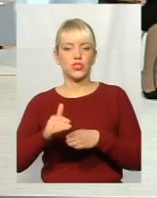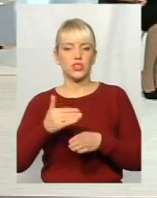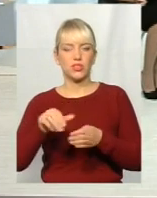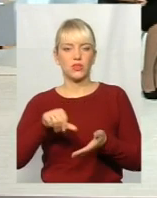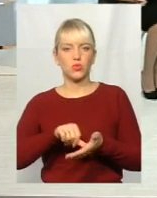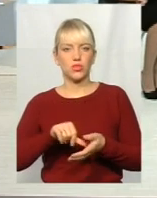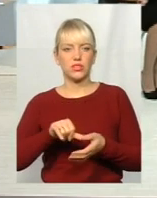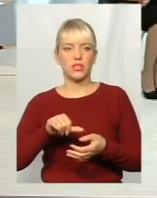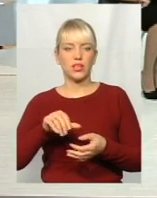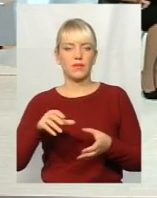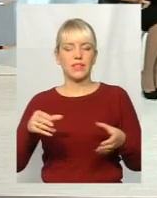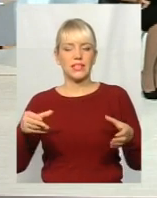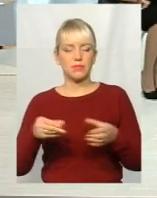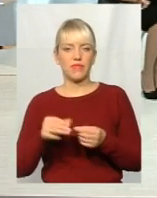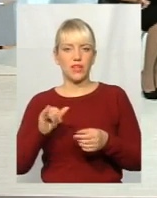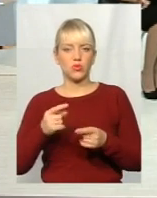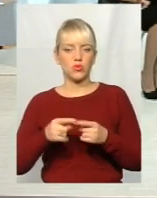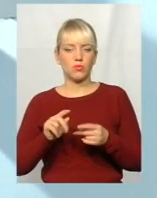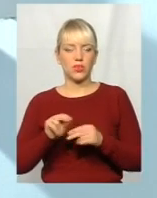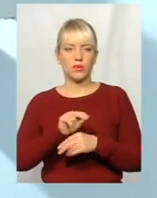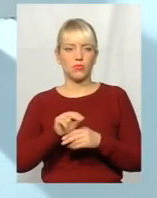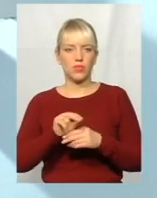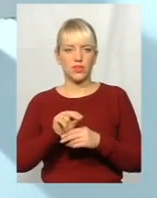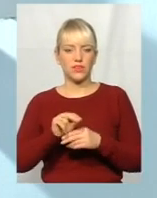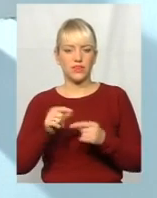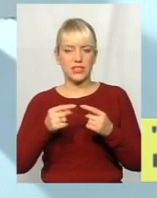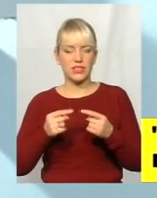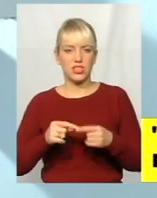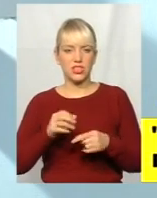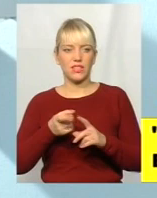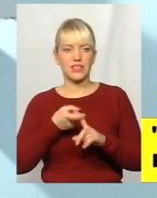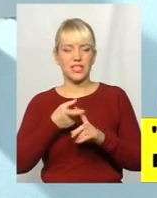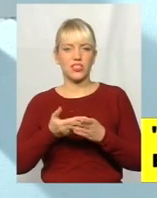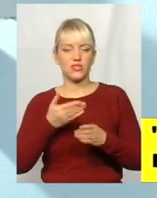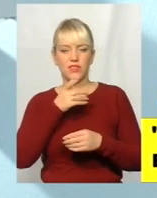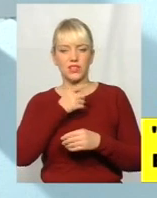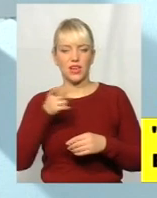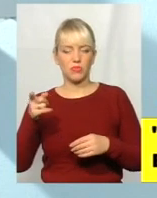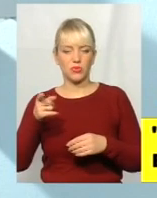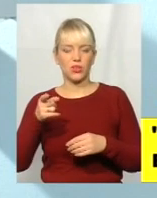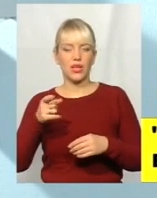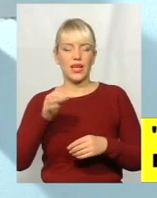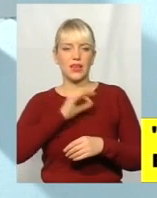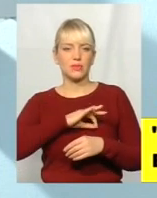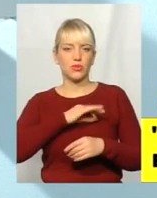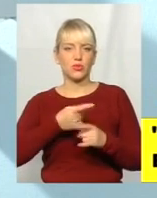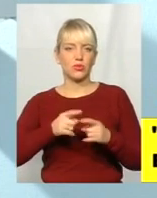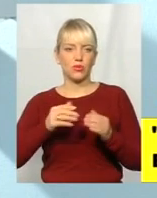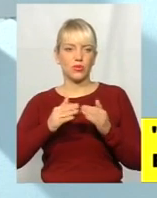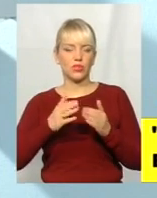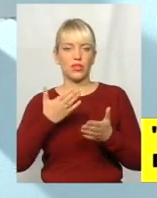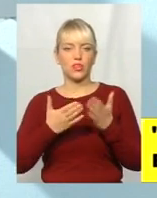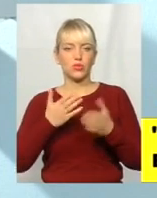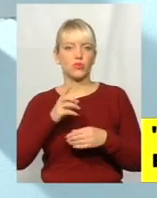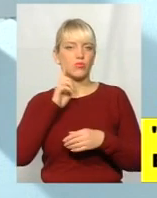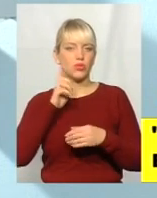участі співвласників в цьому ремонті визначена в залежності від терміну експлуатації будівлі. Тобто, якщо будинок молодий до